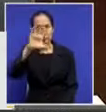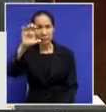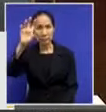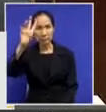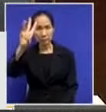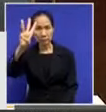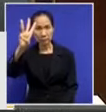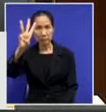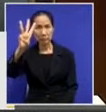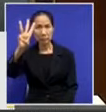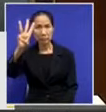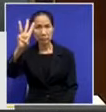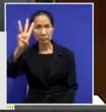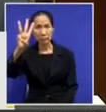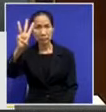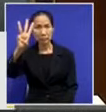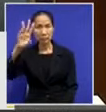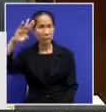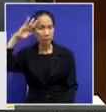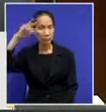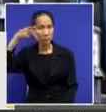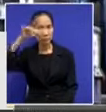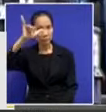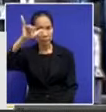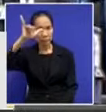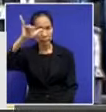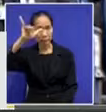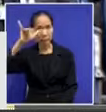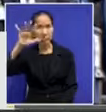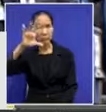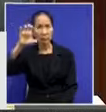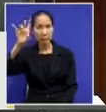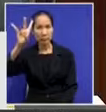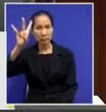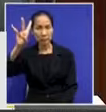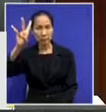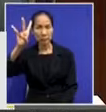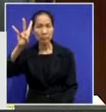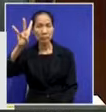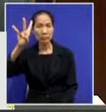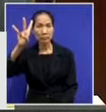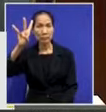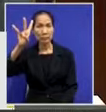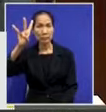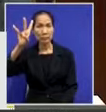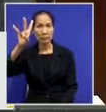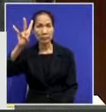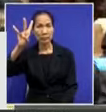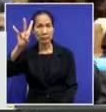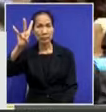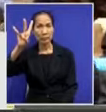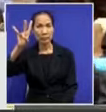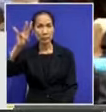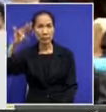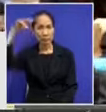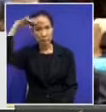506นายวิสิทธิ์พิทยาพร พลเอกประยุทธ์จันทร์โอชาครับ 507นายวิสิทธิ์เตชะธีรวัฒน ์นาย